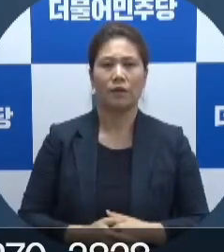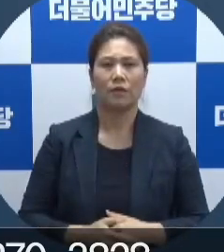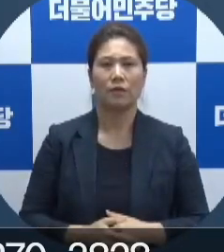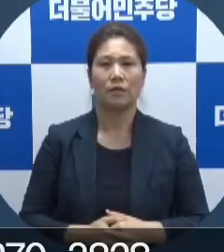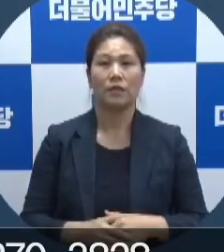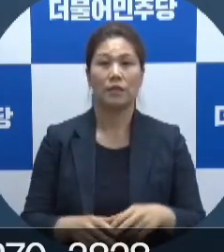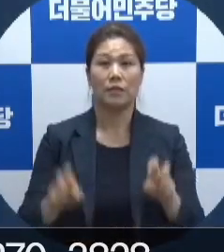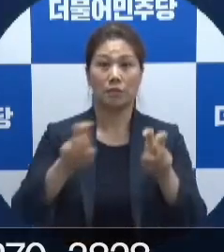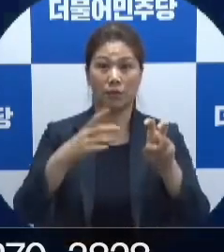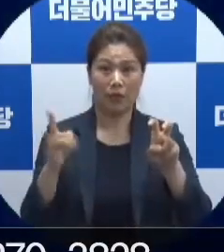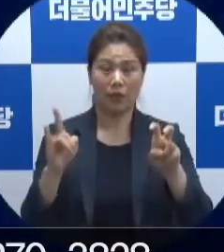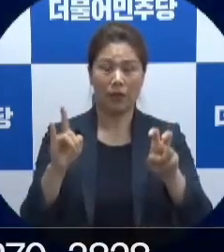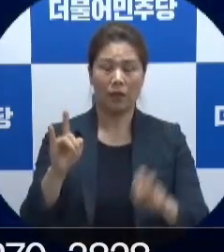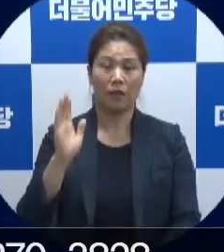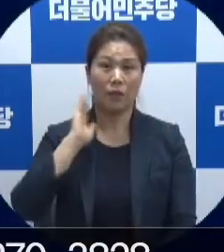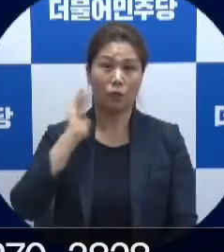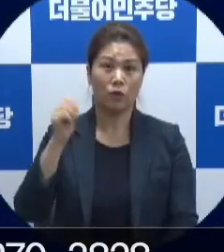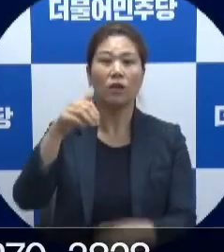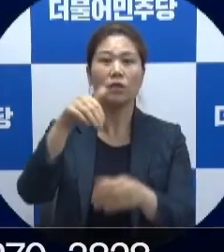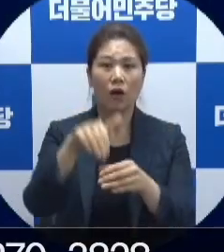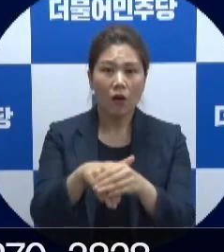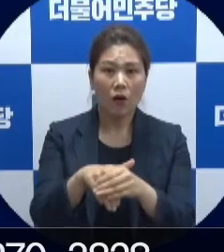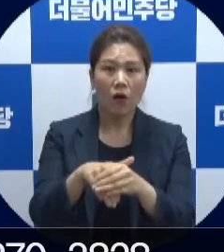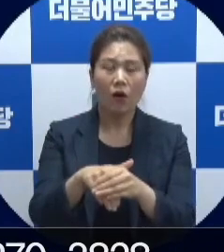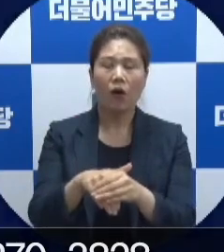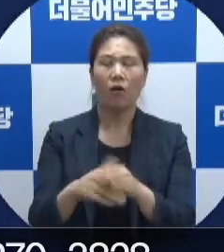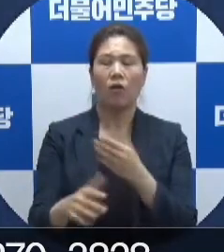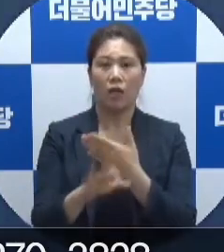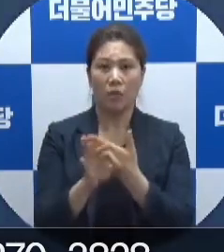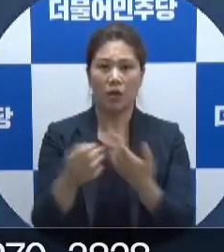더불어민당 제20대 대통령 선거 예비